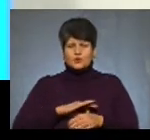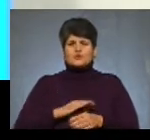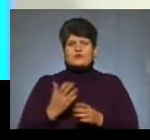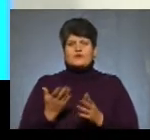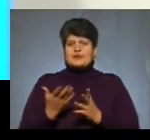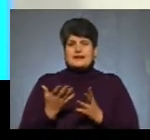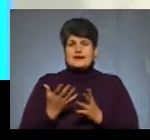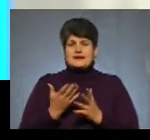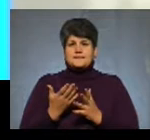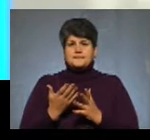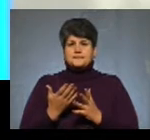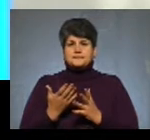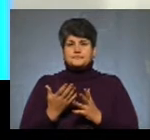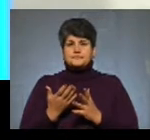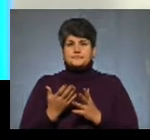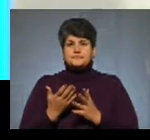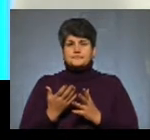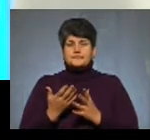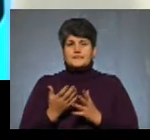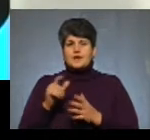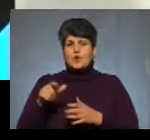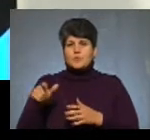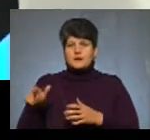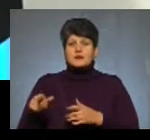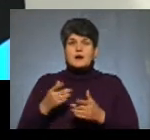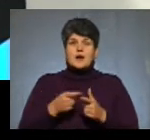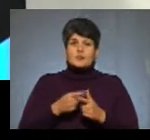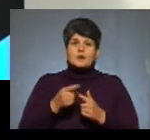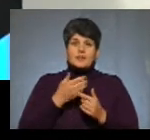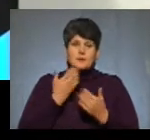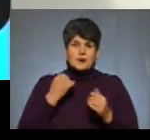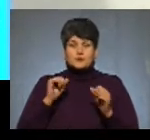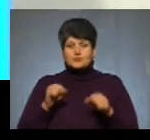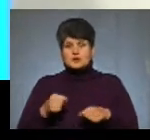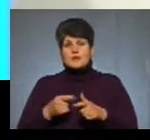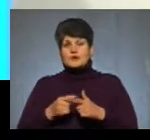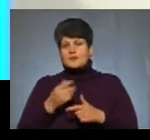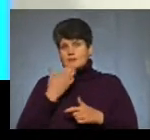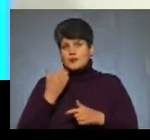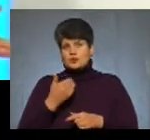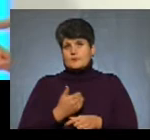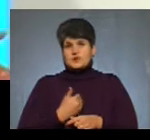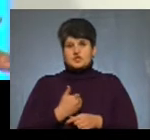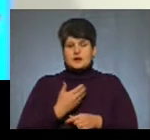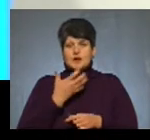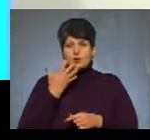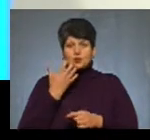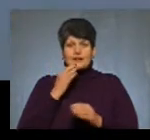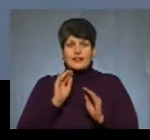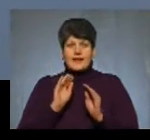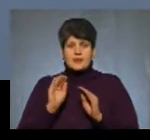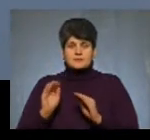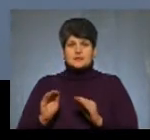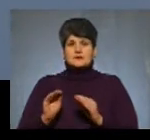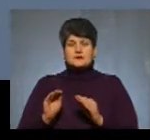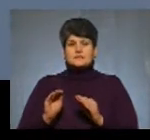не введені громадяни, які або не мають можливості, або не мають бажання щодо утеплення,